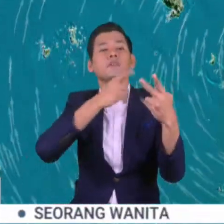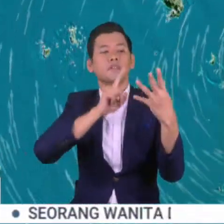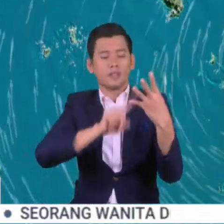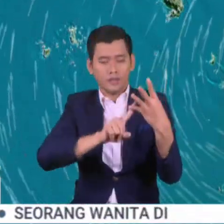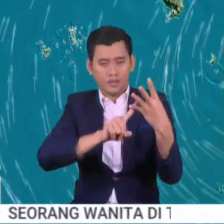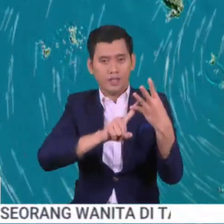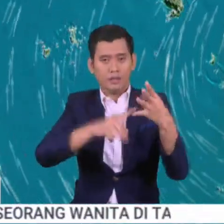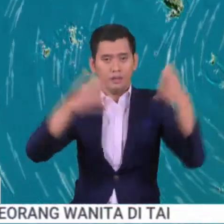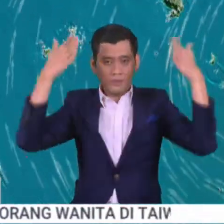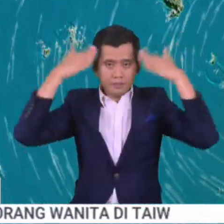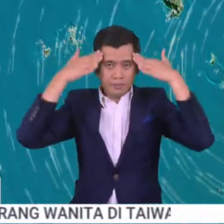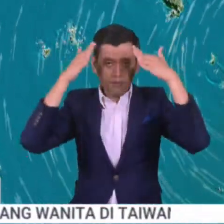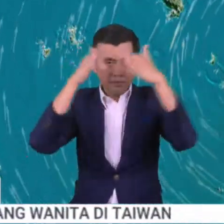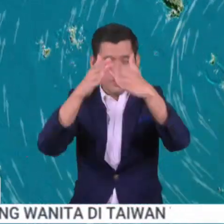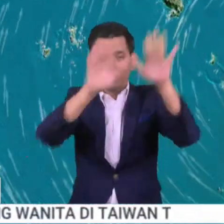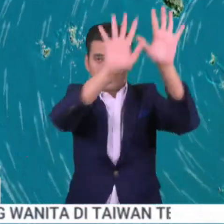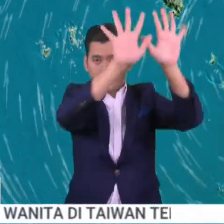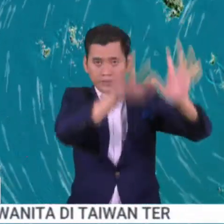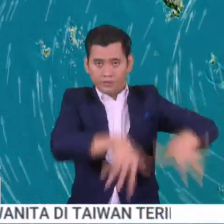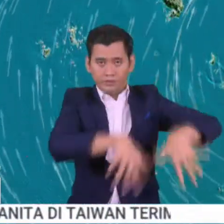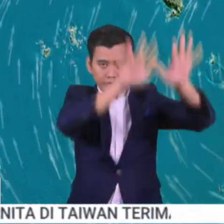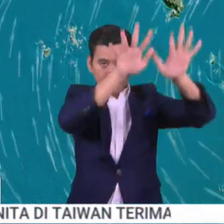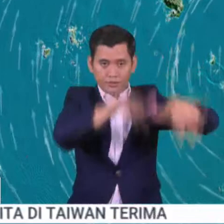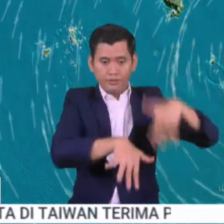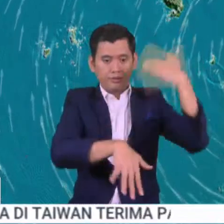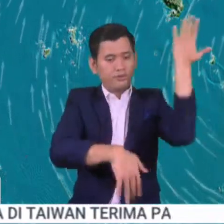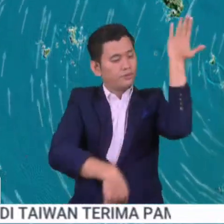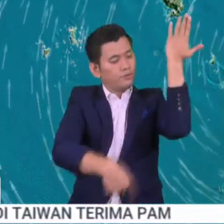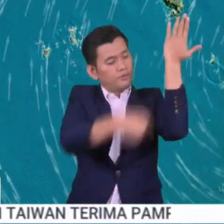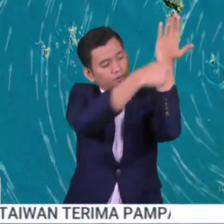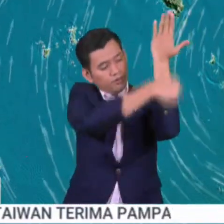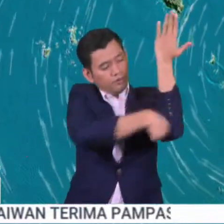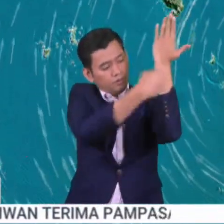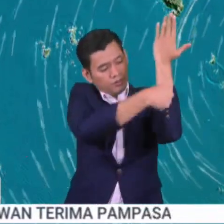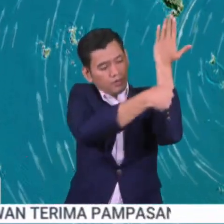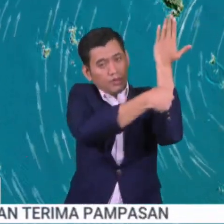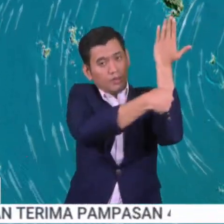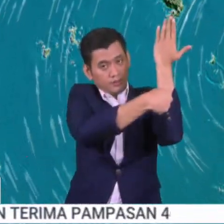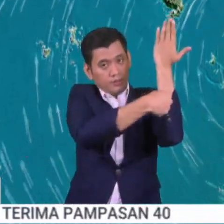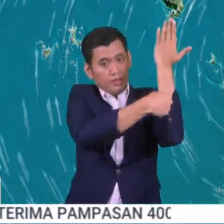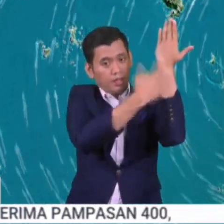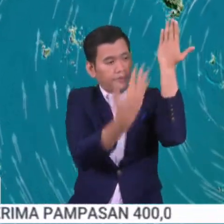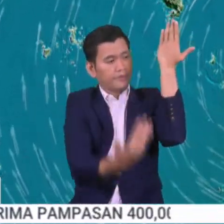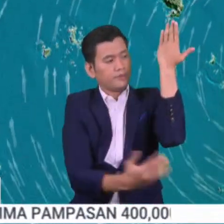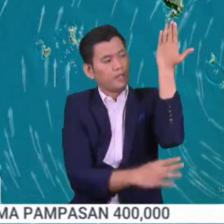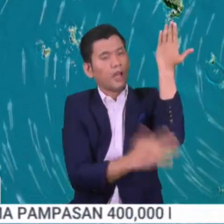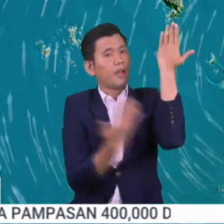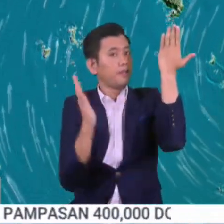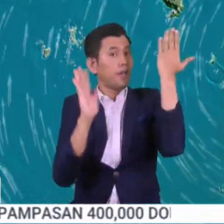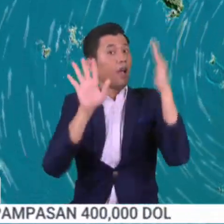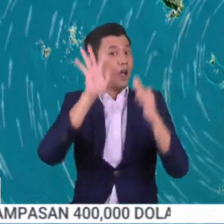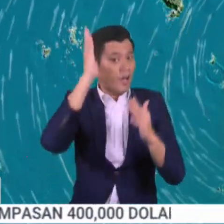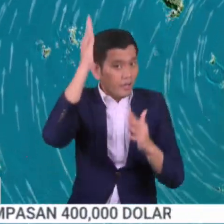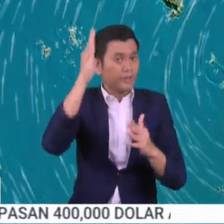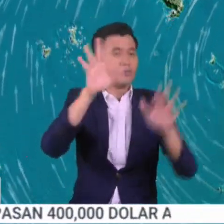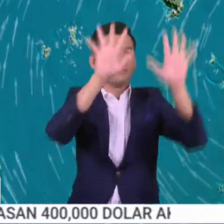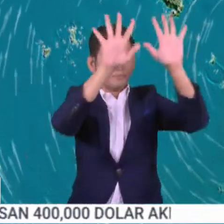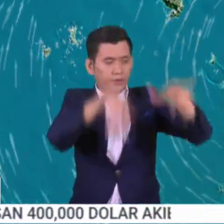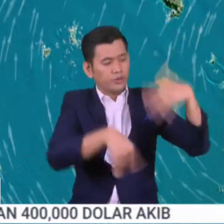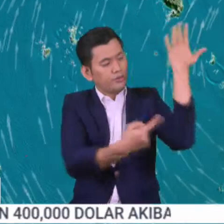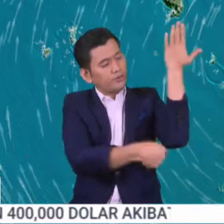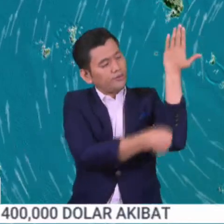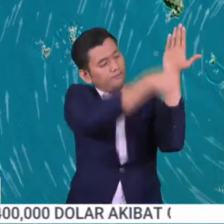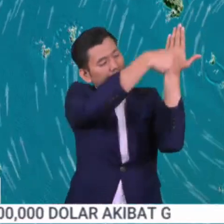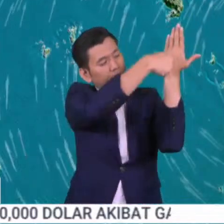Pahang. Keadaan cuaca hujan terutama di bahagian tengah Semenanjung kami jangkakan akan menuju ke bahagian timur dan dijangkakan keadaan cuaca hujan boleh berlaku di